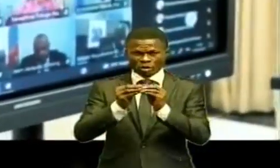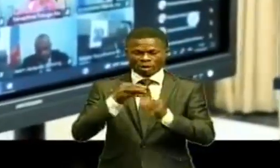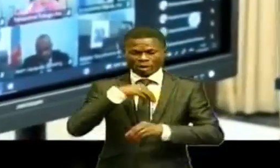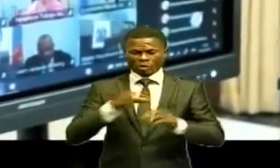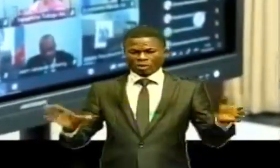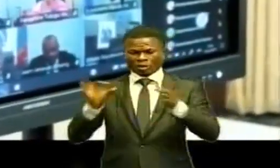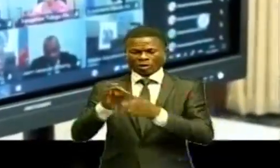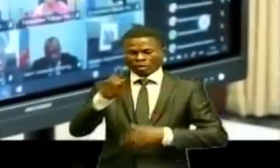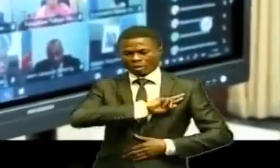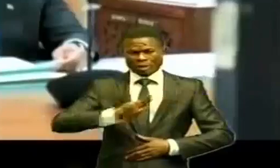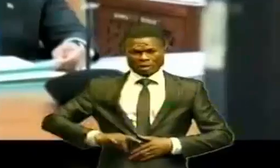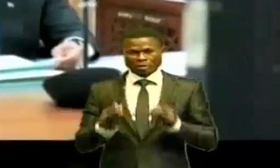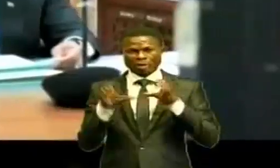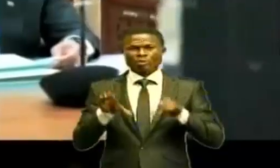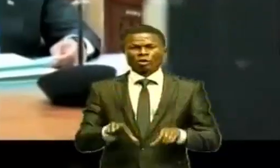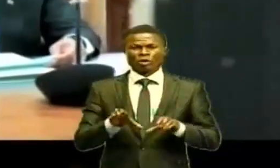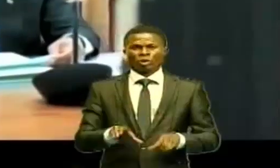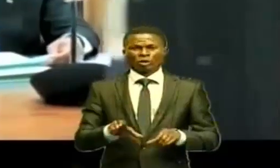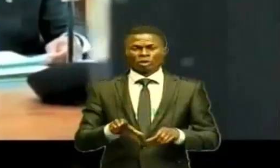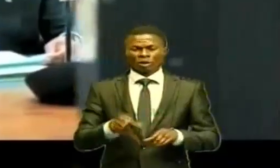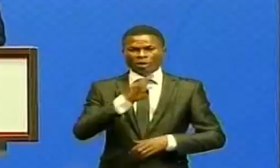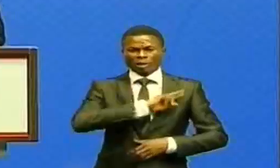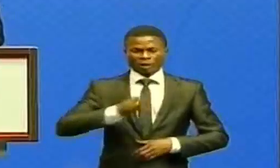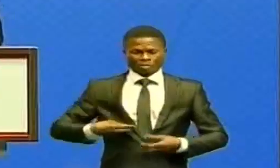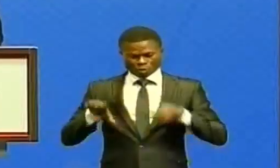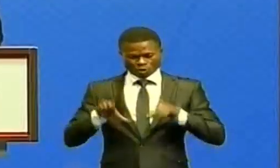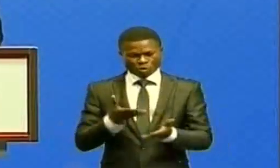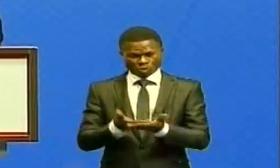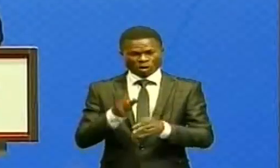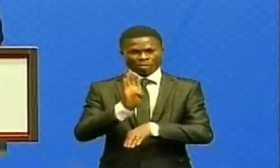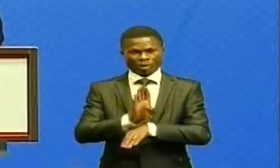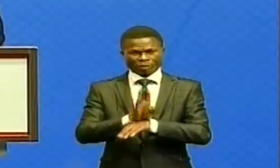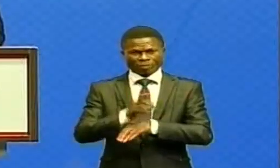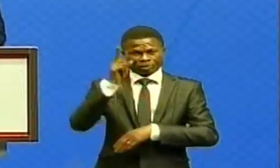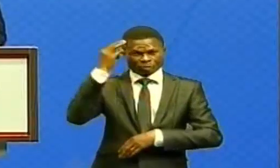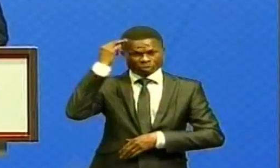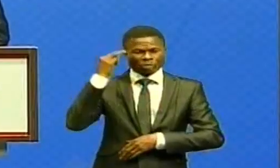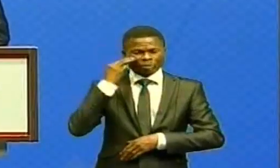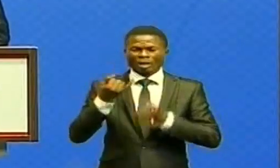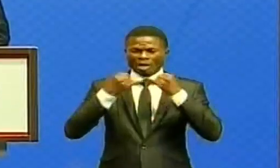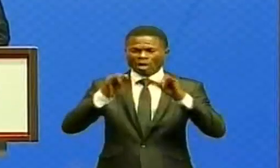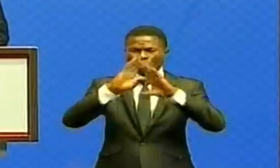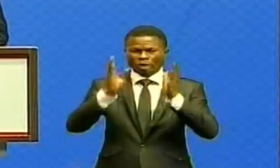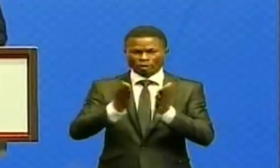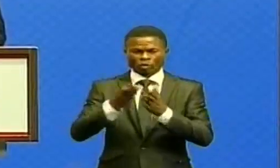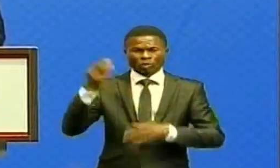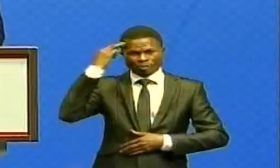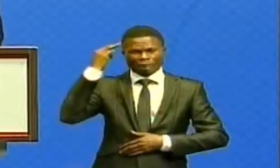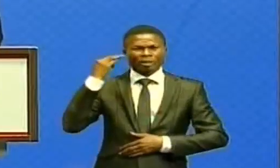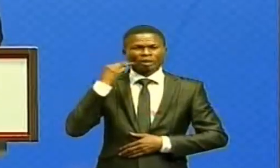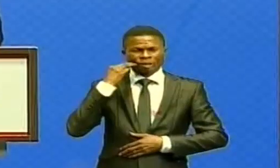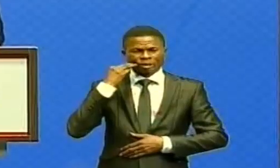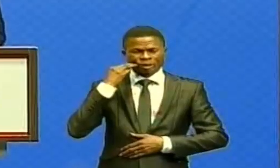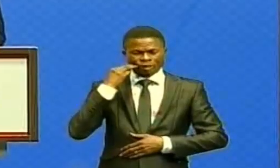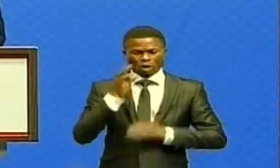mixte République démocratique du Congo, République du Congo. Le Premier ministre a informé les membres du gouvernement de